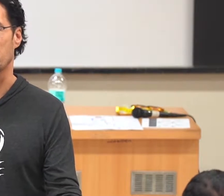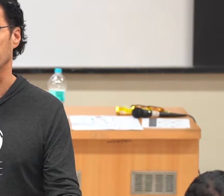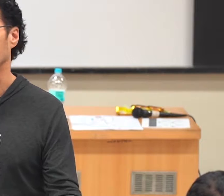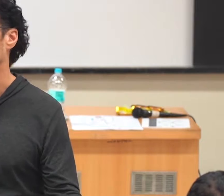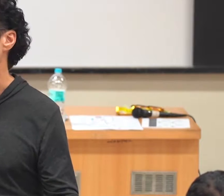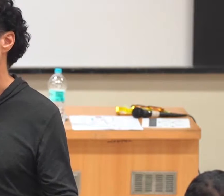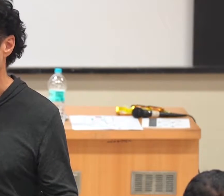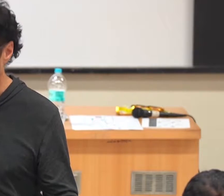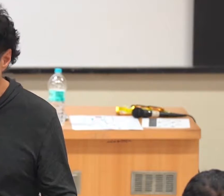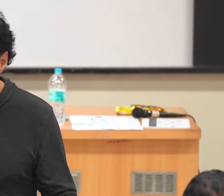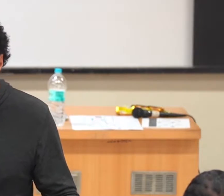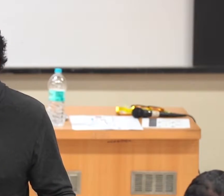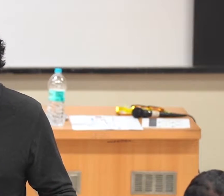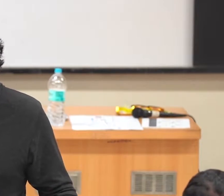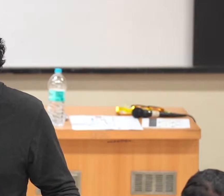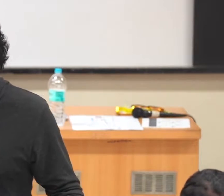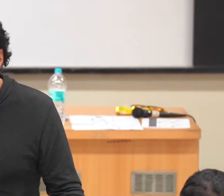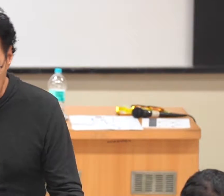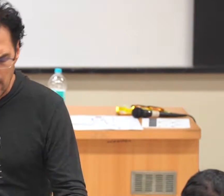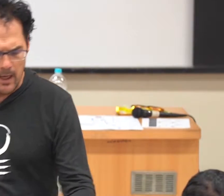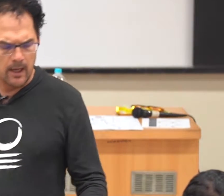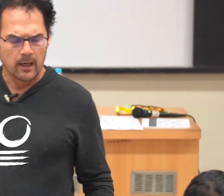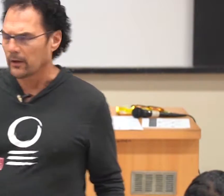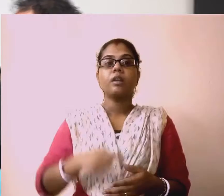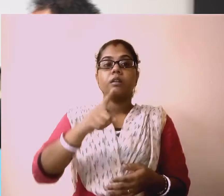gain insight for your customer.